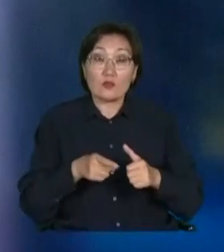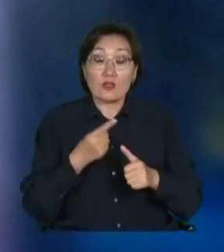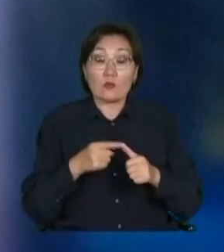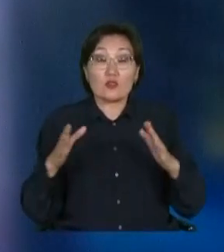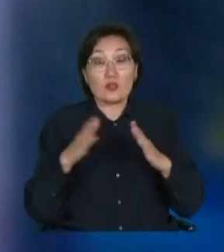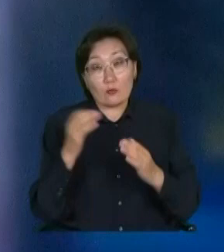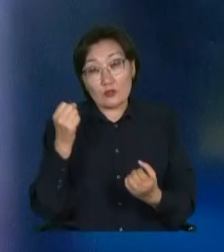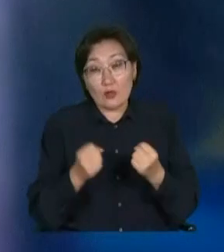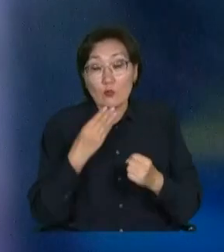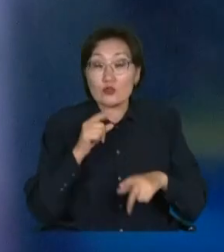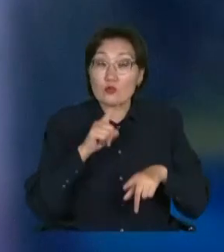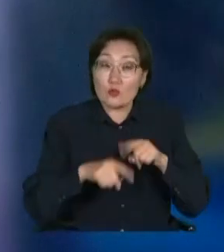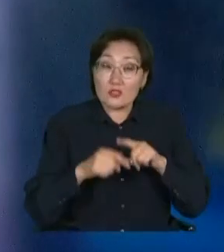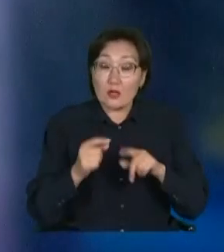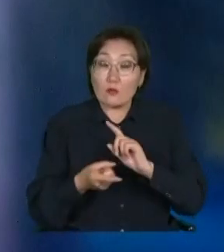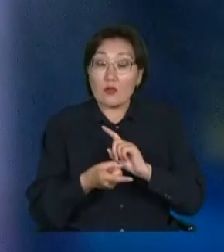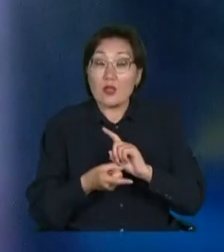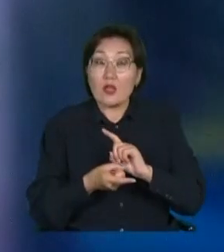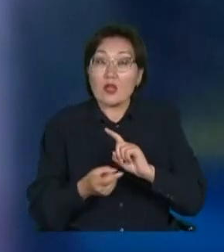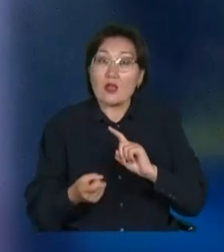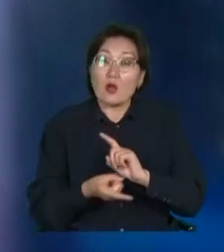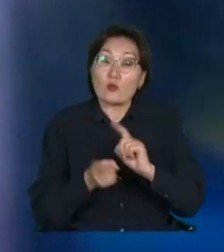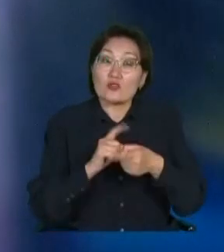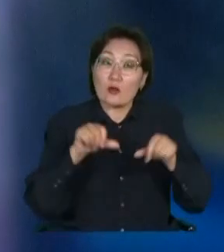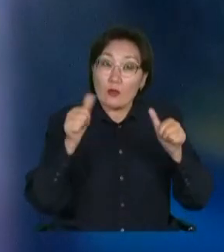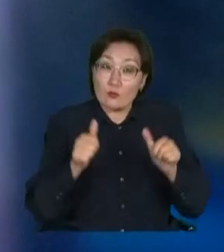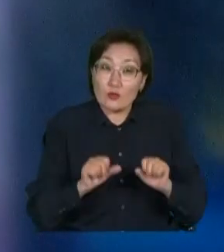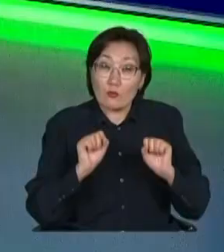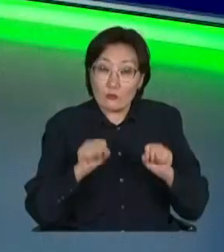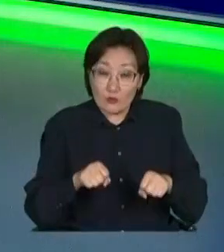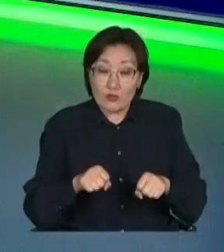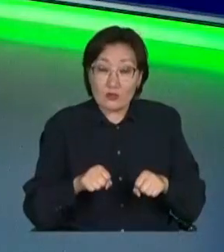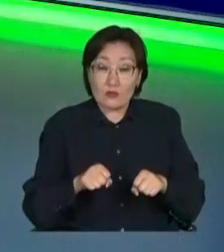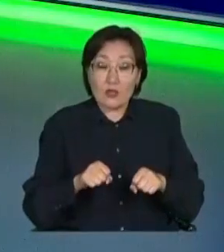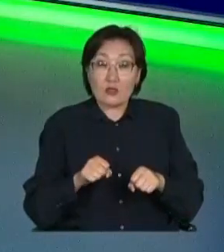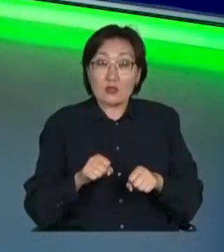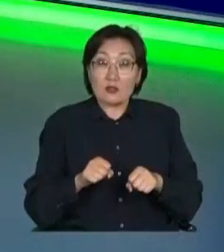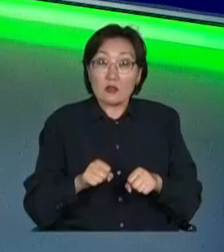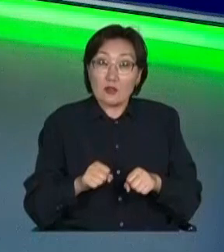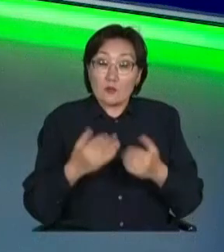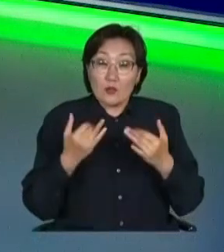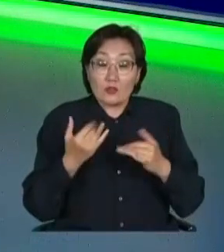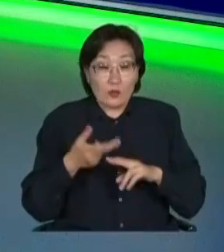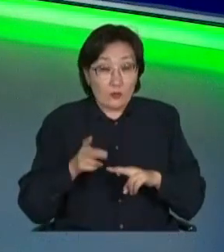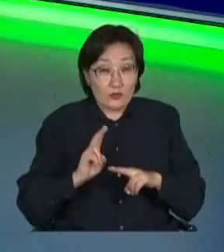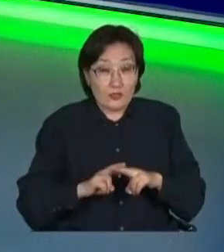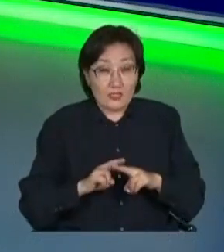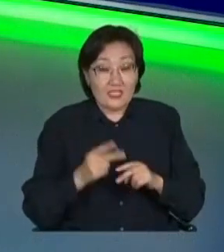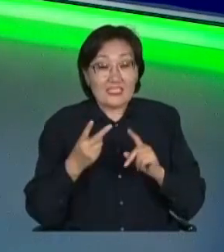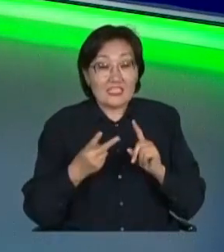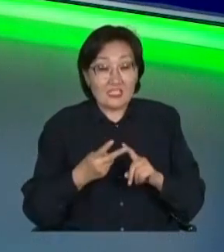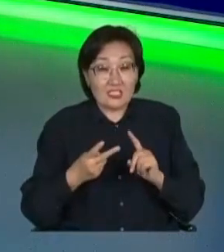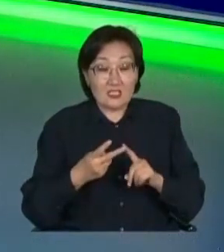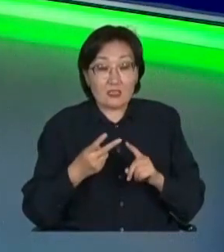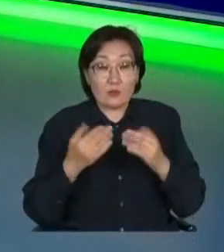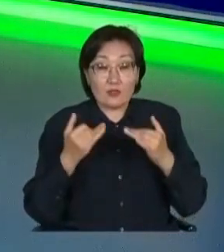бәрін өзінің туыстарына, мысалы жаңа достарына ауыстырып дегендей мысалы да солай жасайды. Енді бұның жаңа айтып отырмыз, екінші